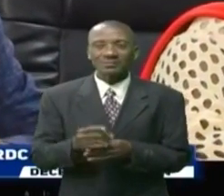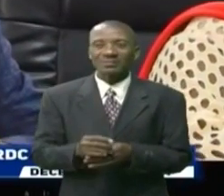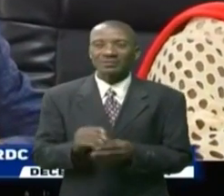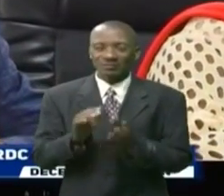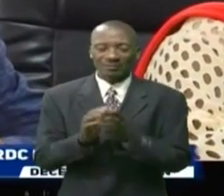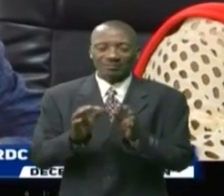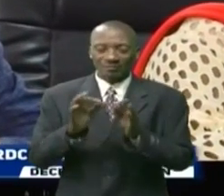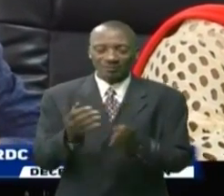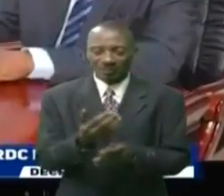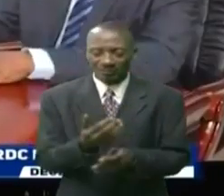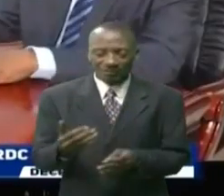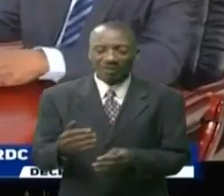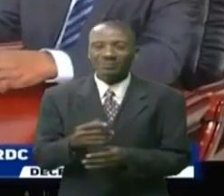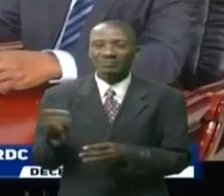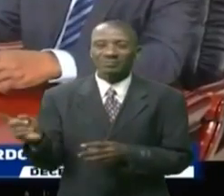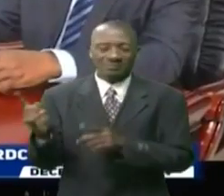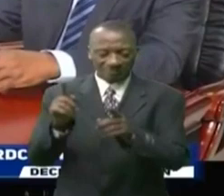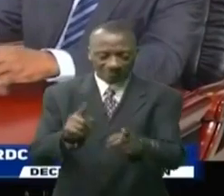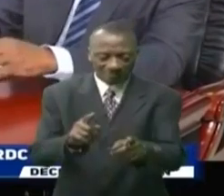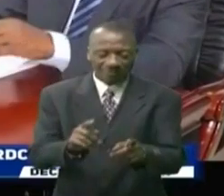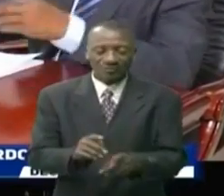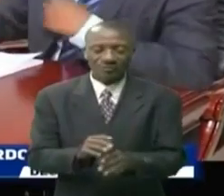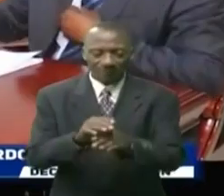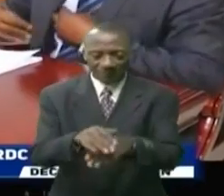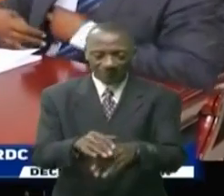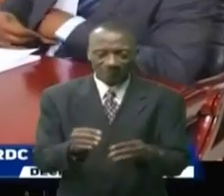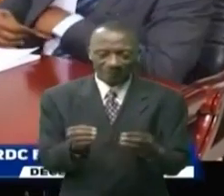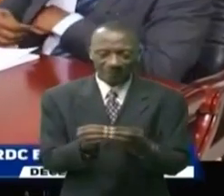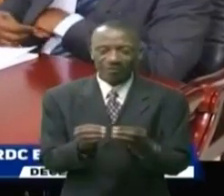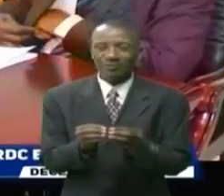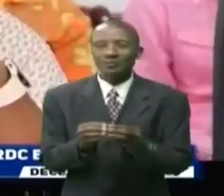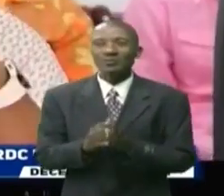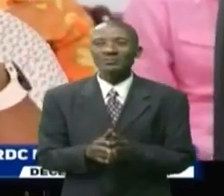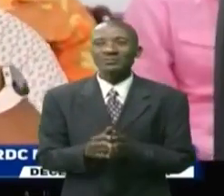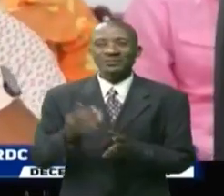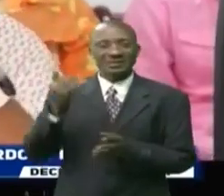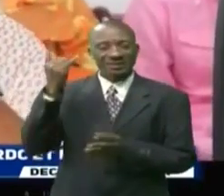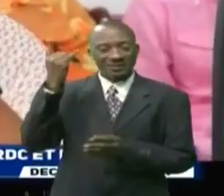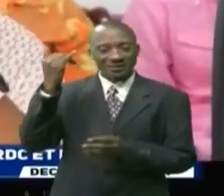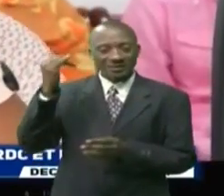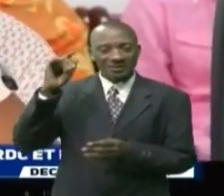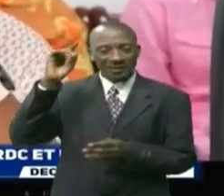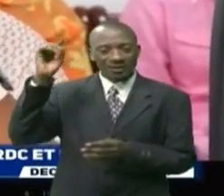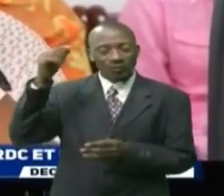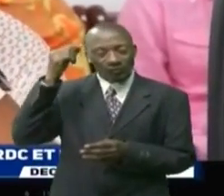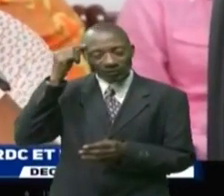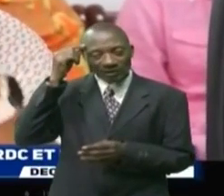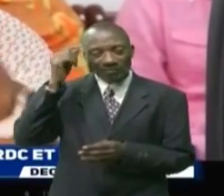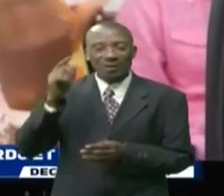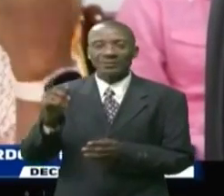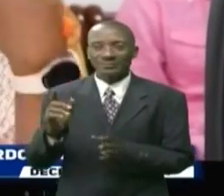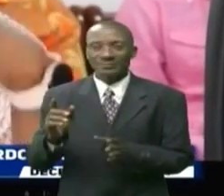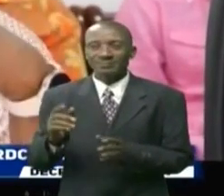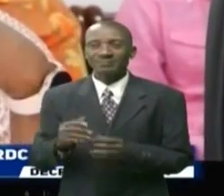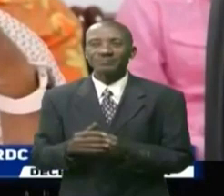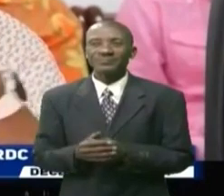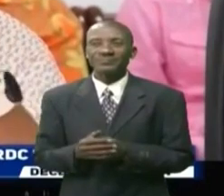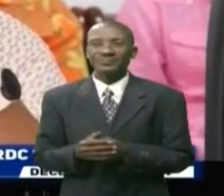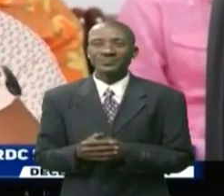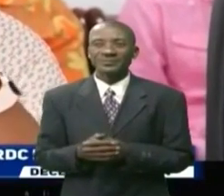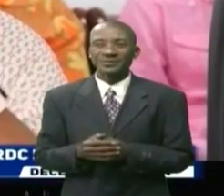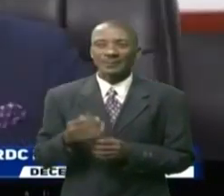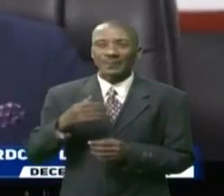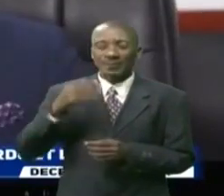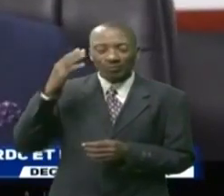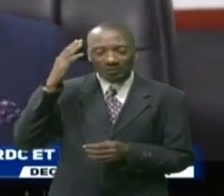Sétète, pour envisager et rendre possible une nouvelle coopération dans les domaines de la décentralisation en soutenant les actions de